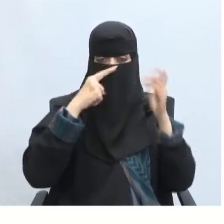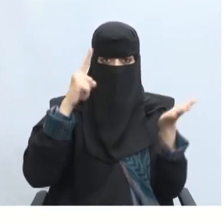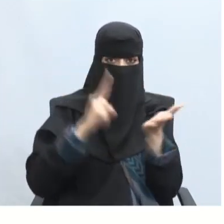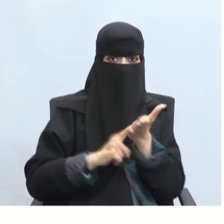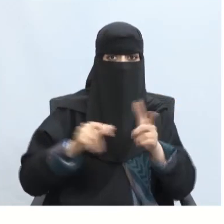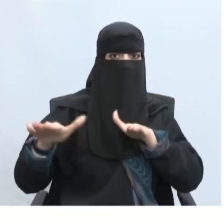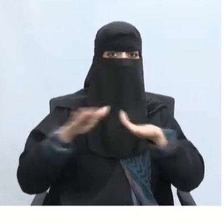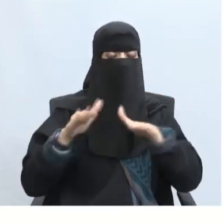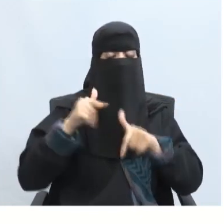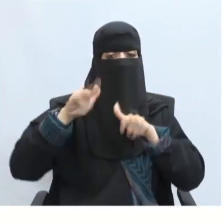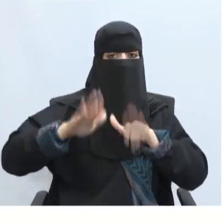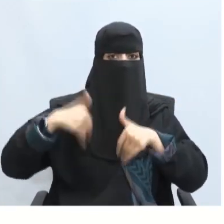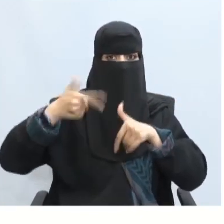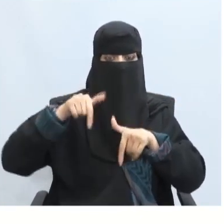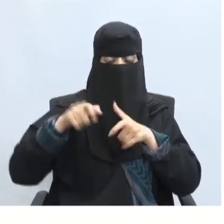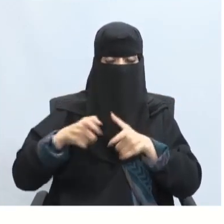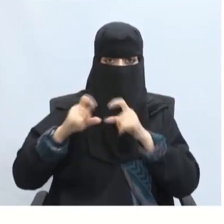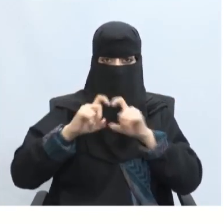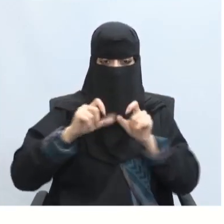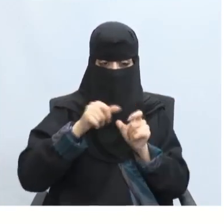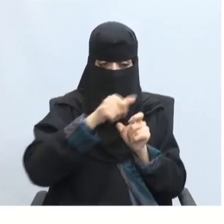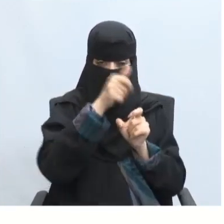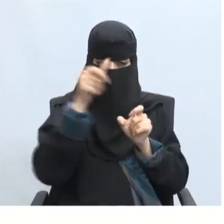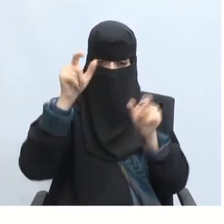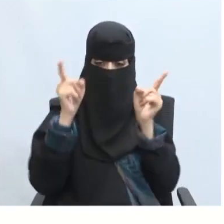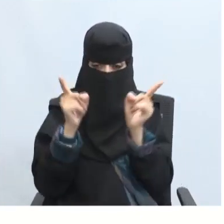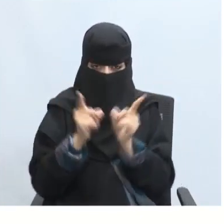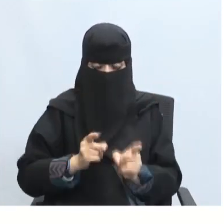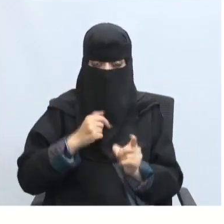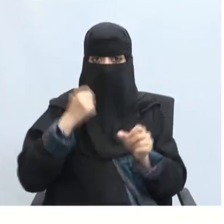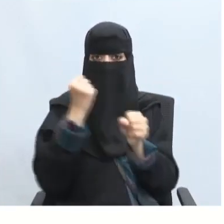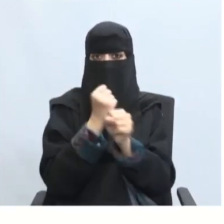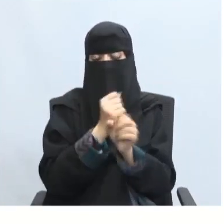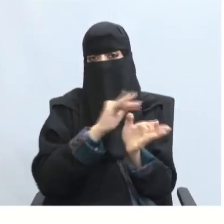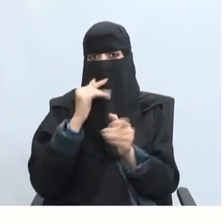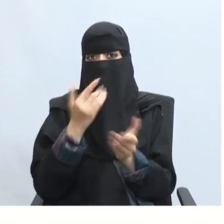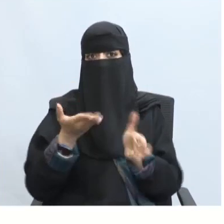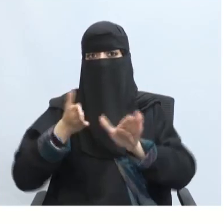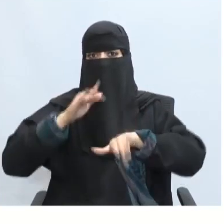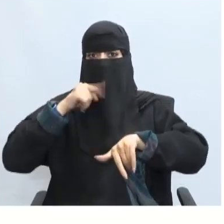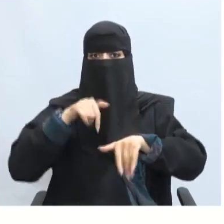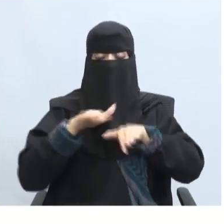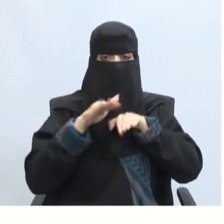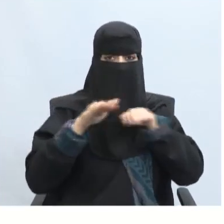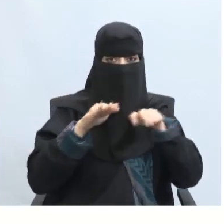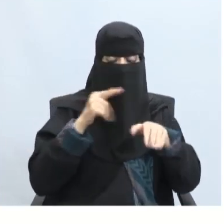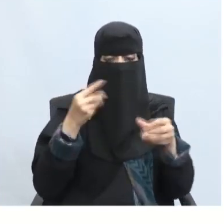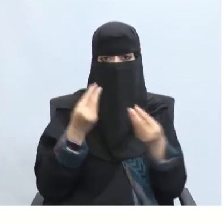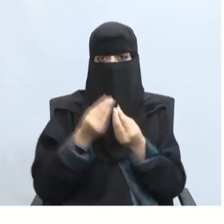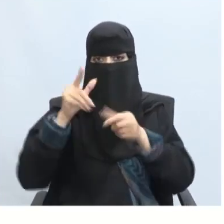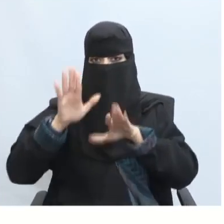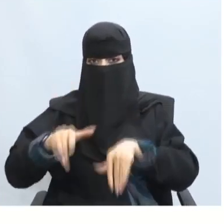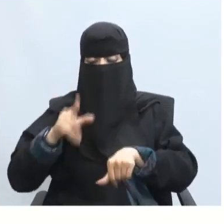الزلازل تحدث في احزمه ضيقه و تطبق معظم الزلازل مع